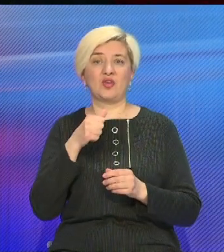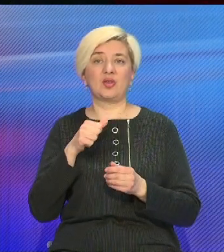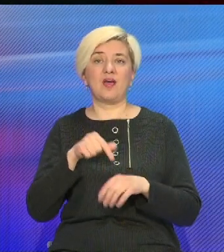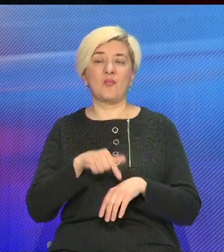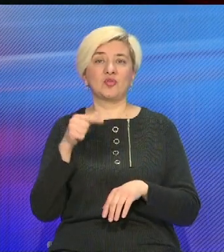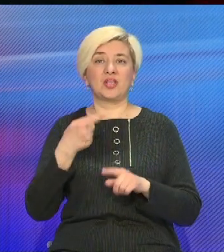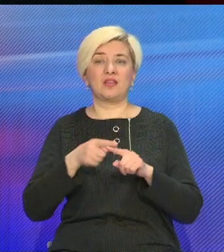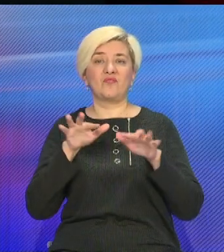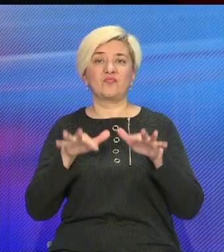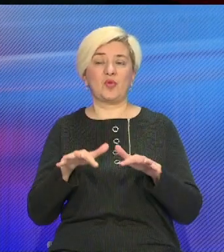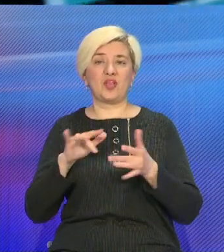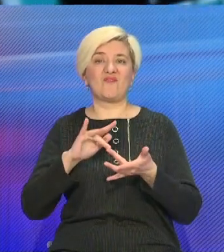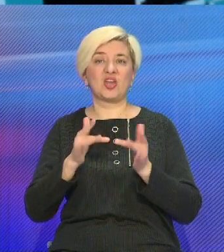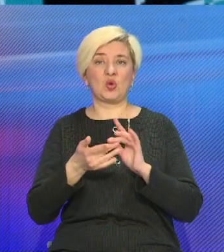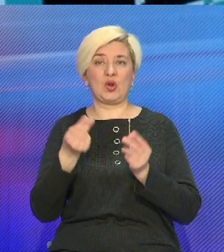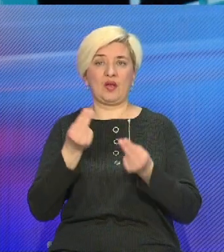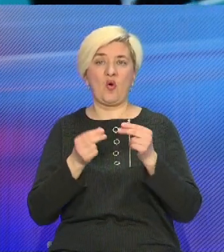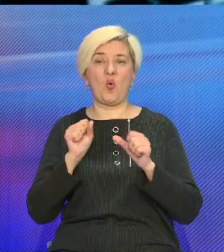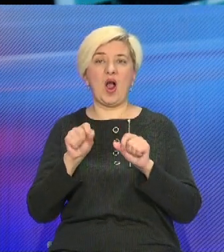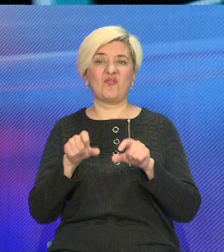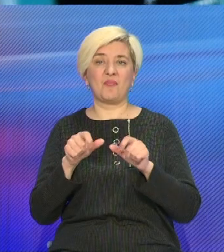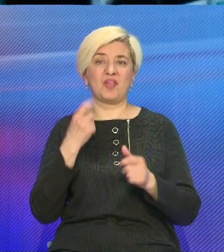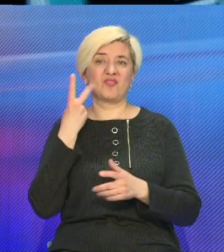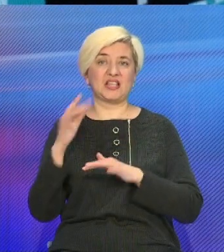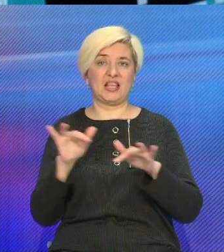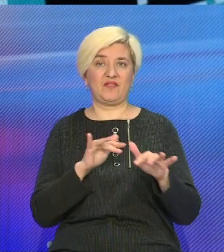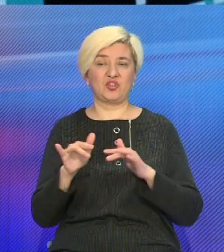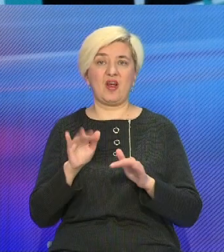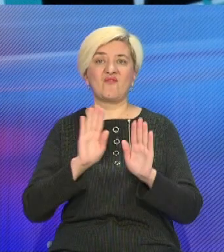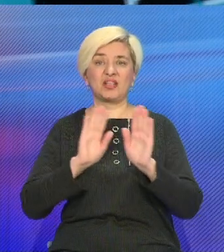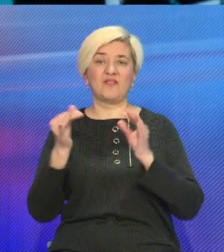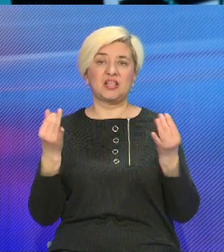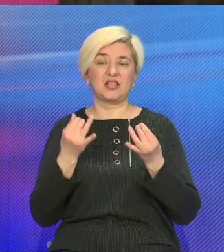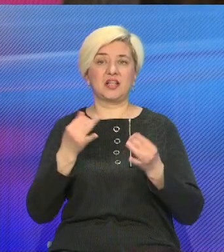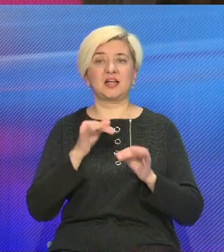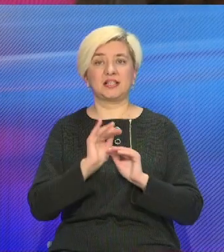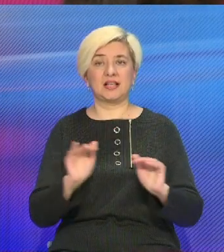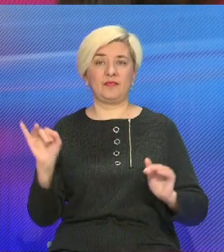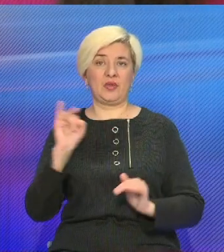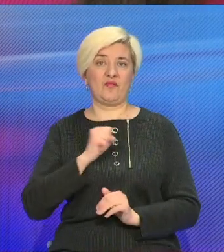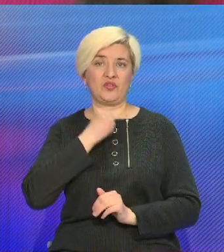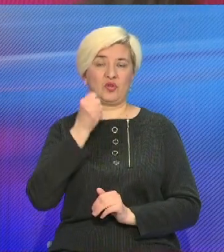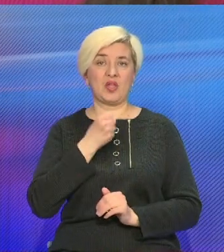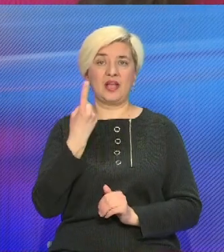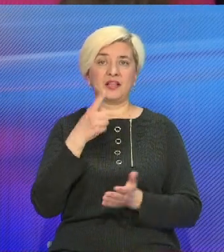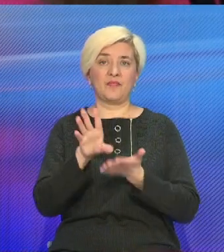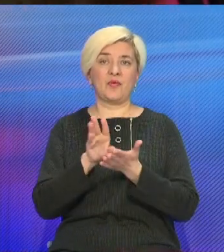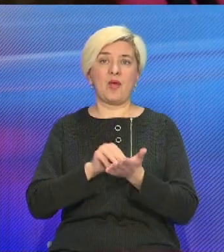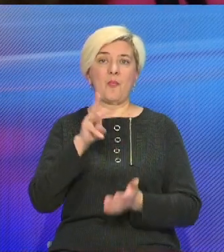У автоматов всегда движ. Выставка интересная, действительно, не только для детей, и для взрослых. Ну вот, один из примеров